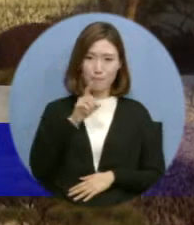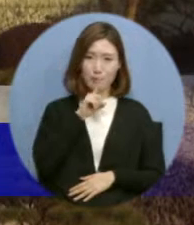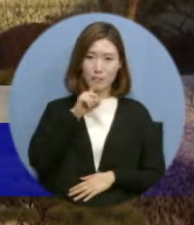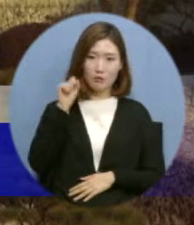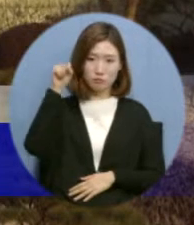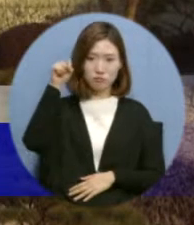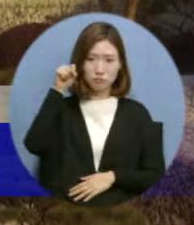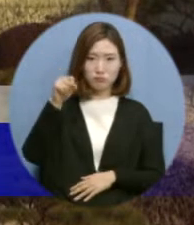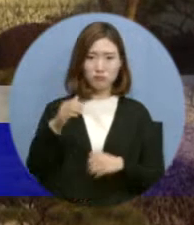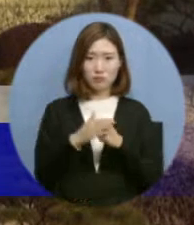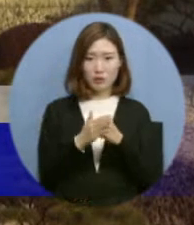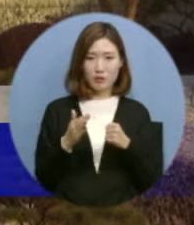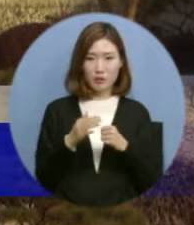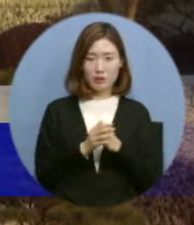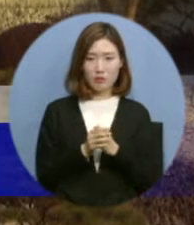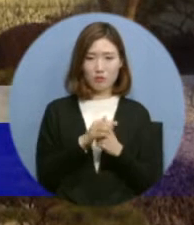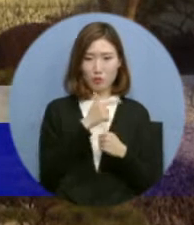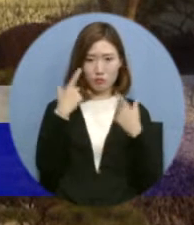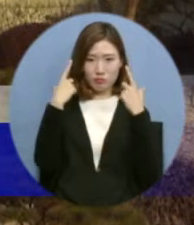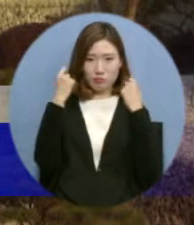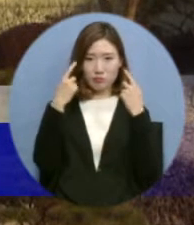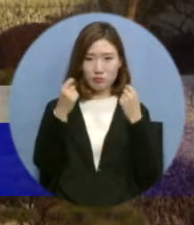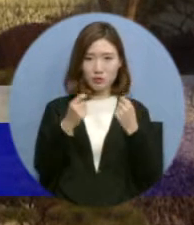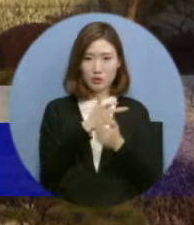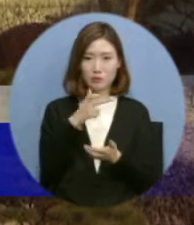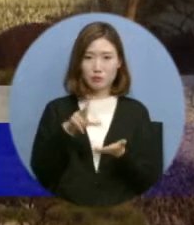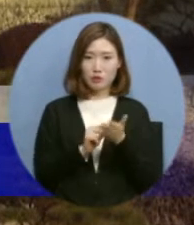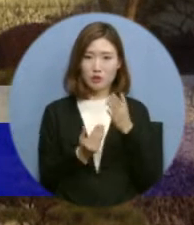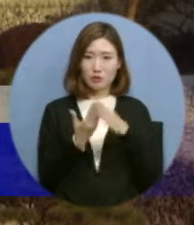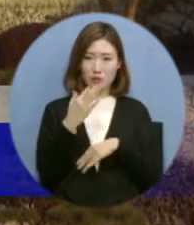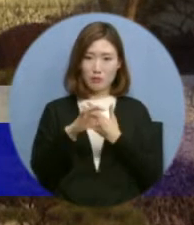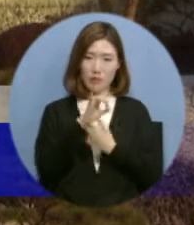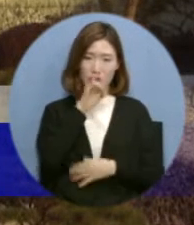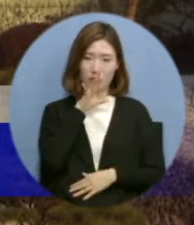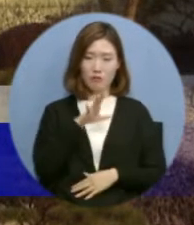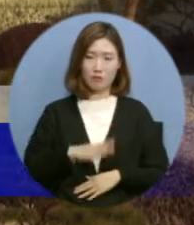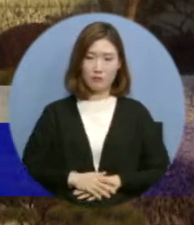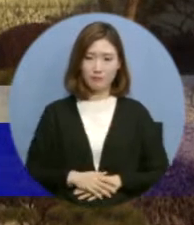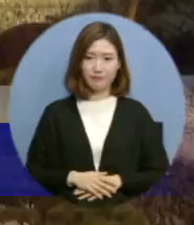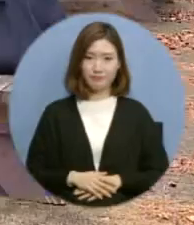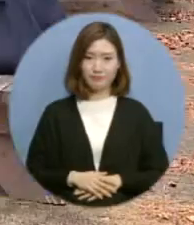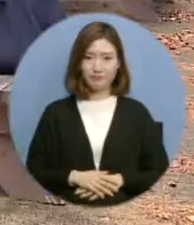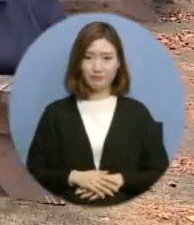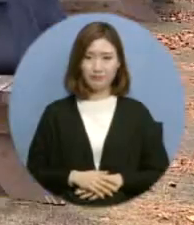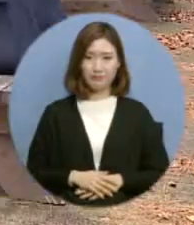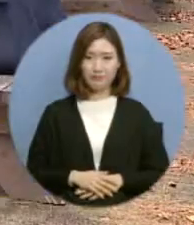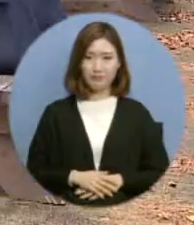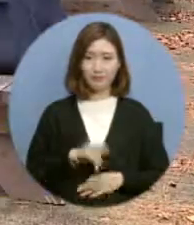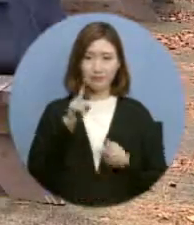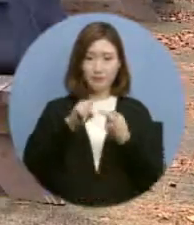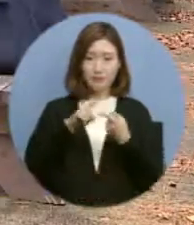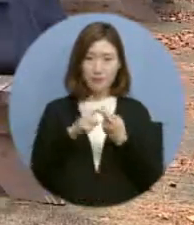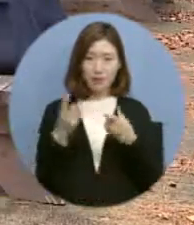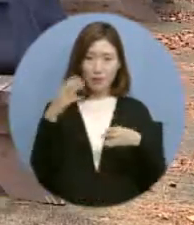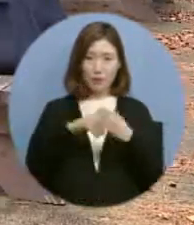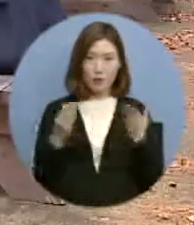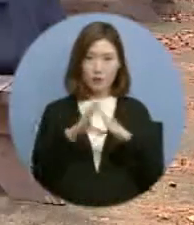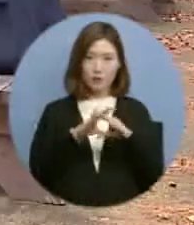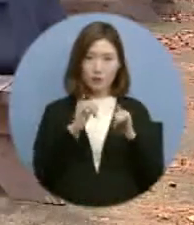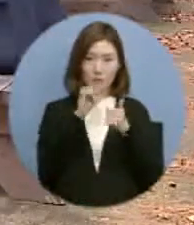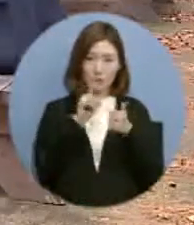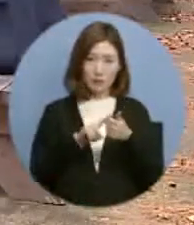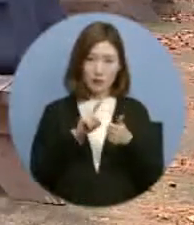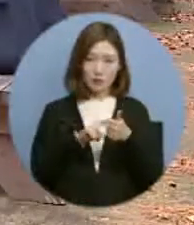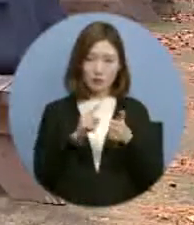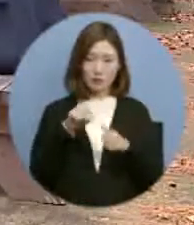보니까 근데 이게 너무 또 지속이 돼가지고 또 나중에 더 큰 문제가 생겨버리면 안 되잖아요. 이에 대해 해당 민원인은